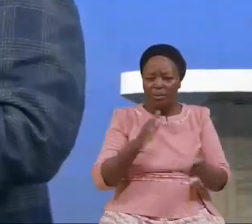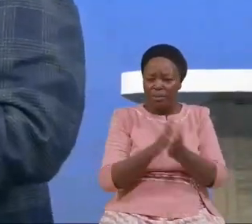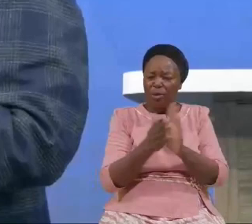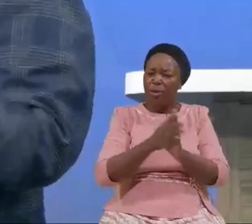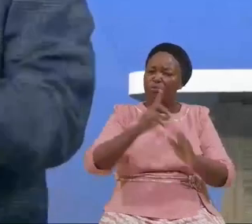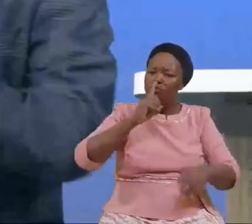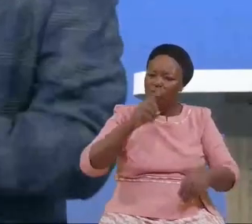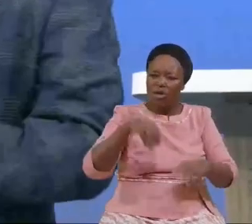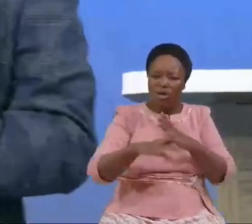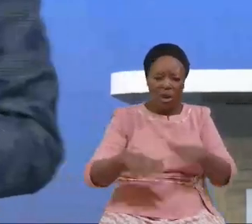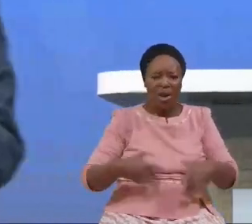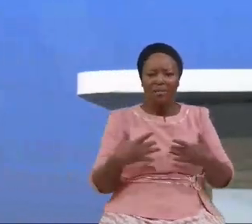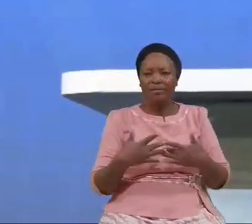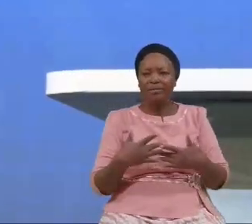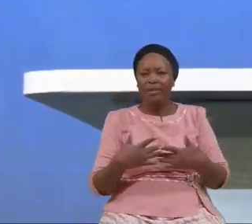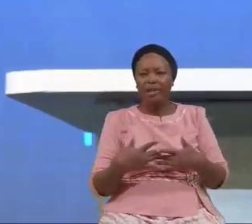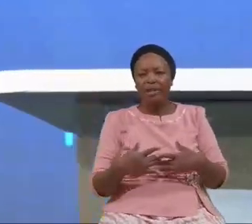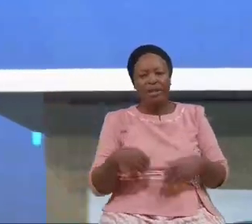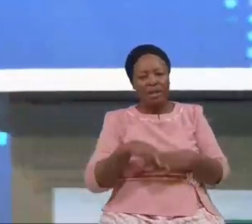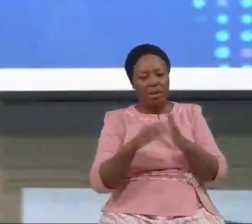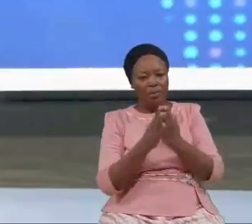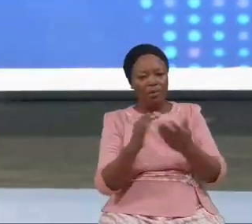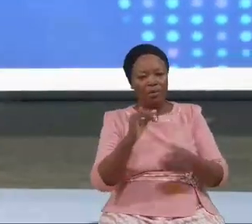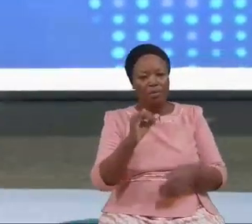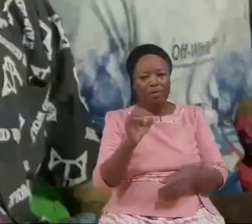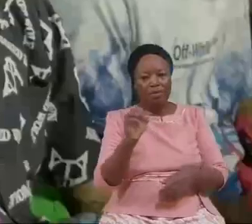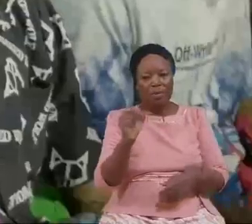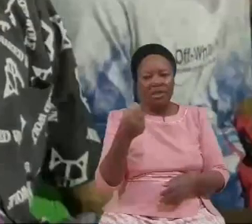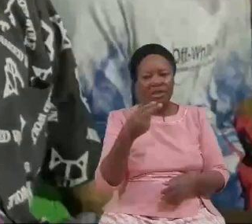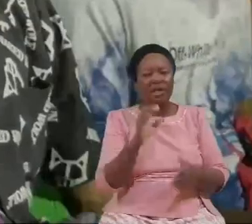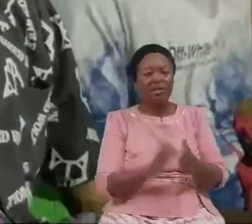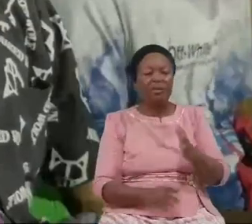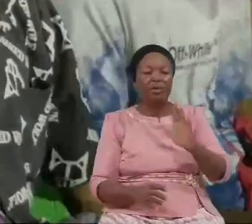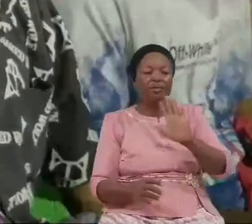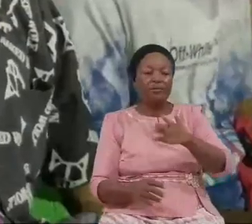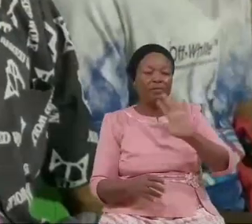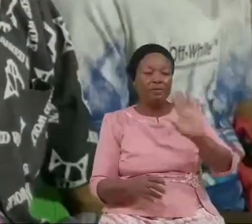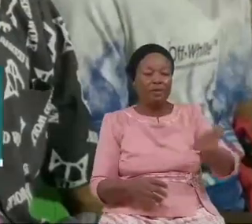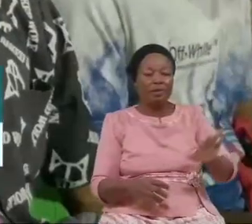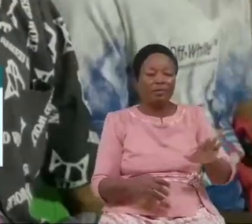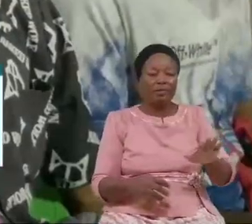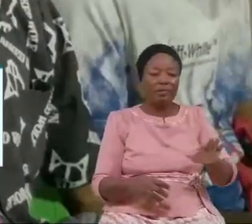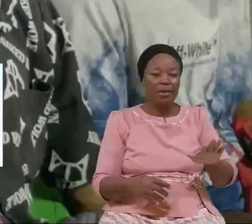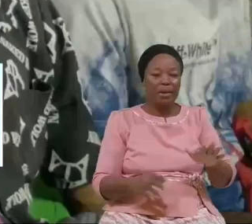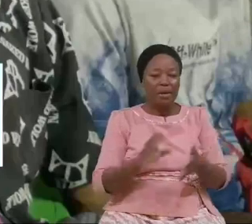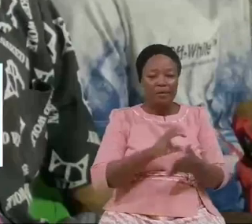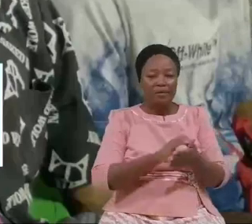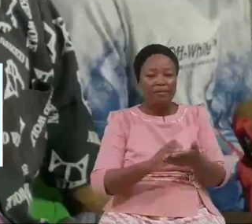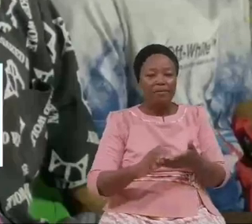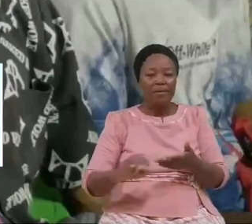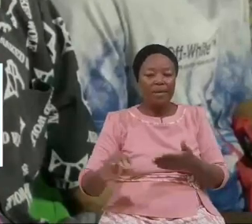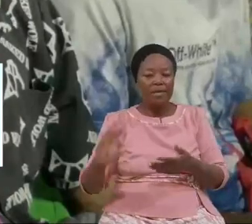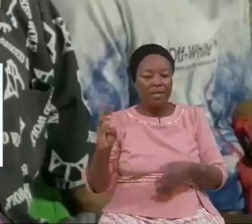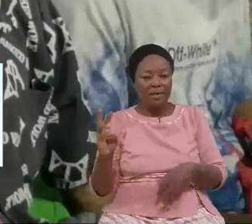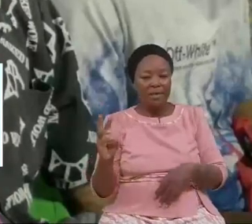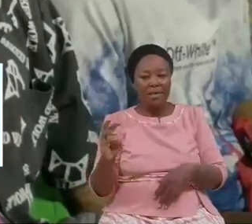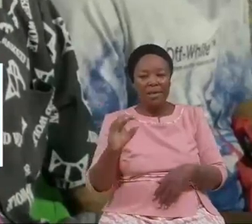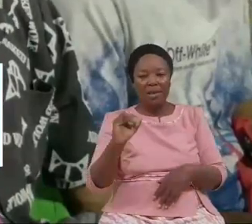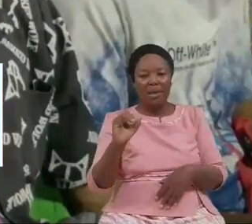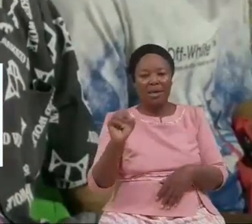dans ta vie Esaïe chapitre 55 merci 6